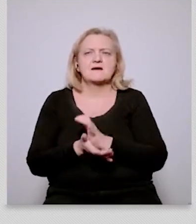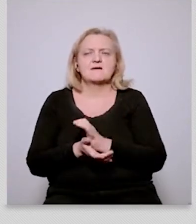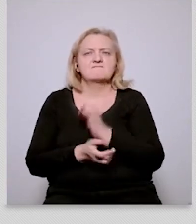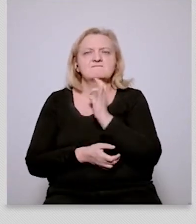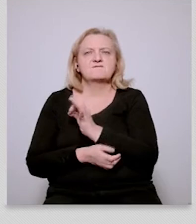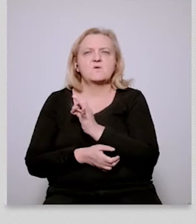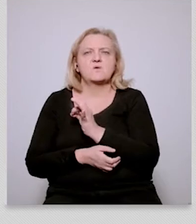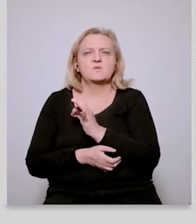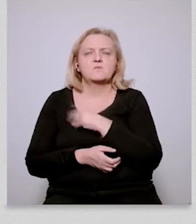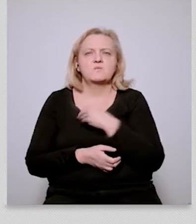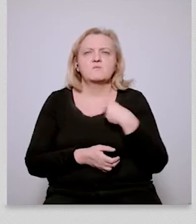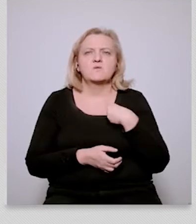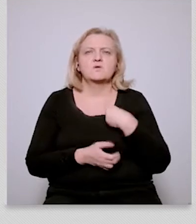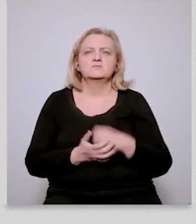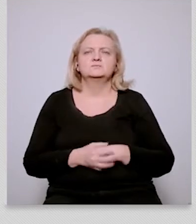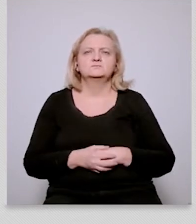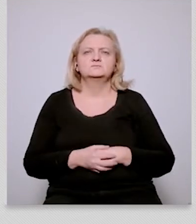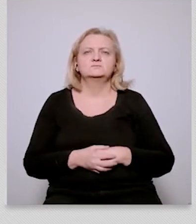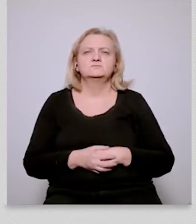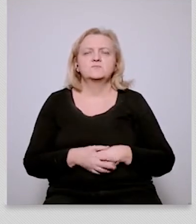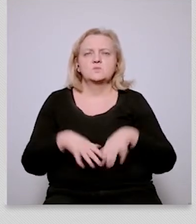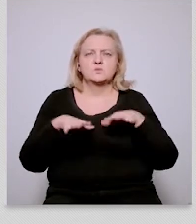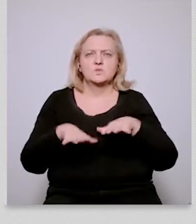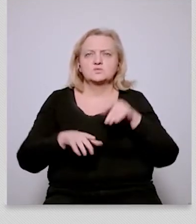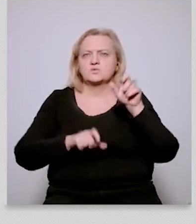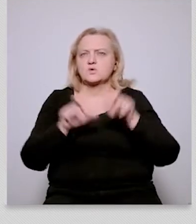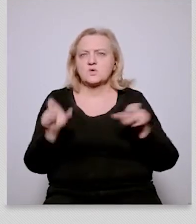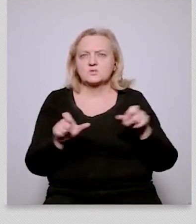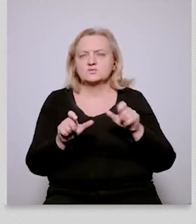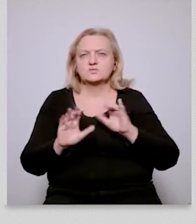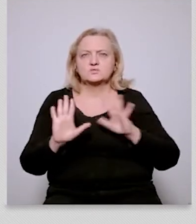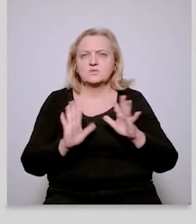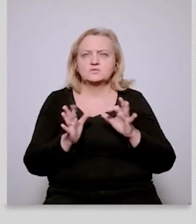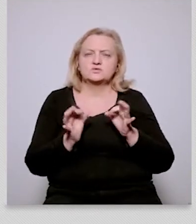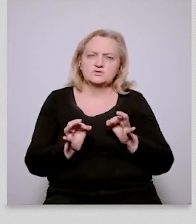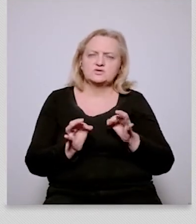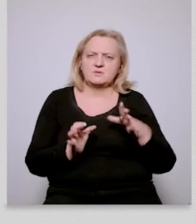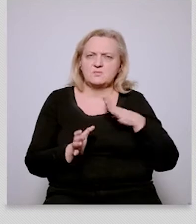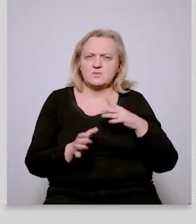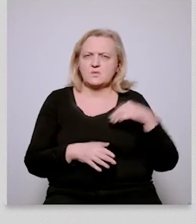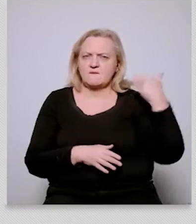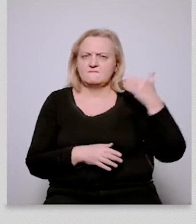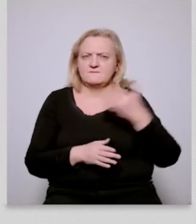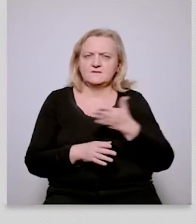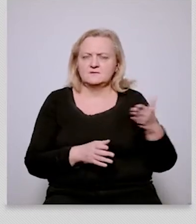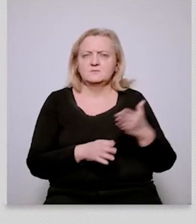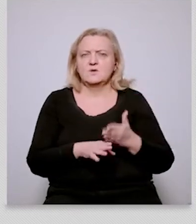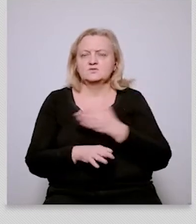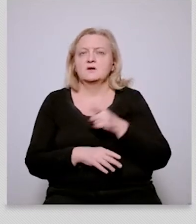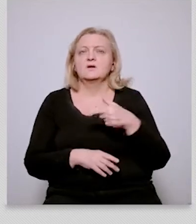charakterystyczna dla Polski i wiele osób w pewien sposób do tego dzisiaj nawiązywało. Chodzi o